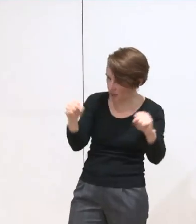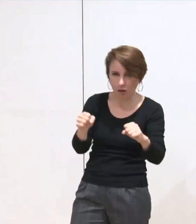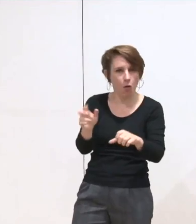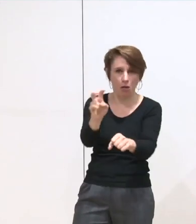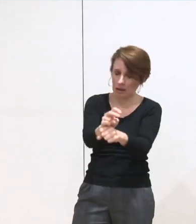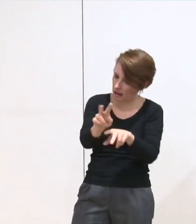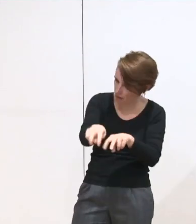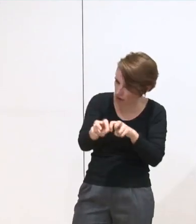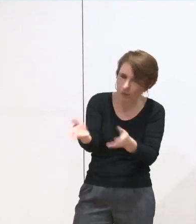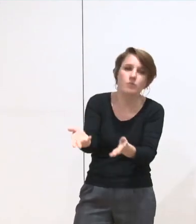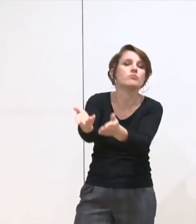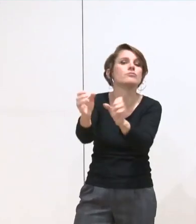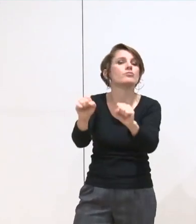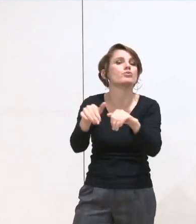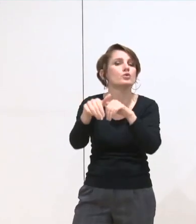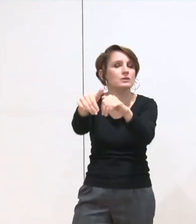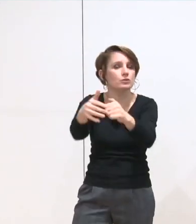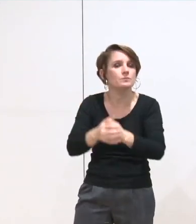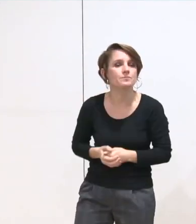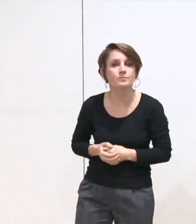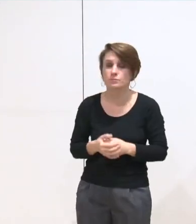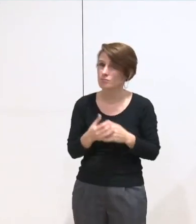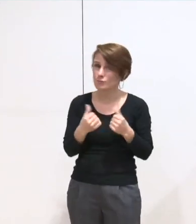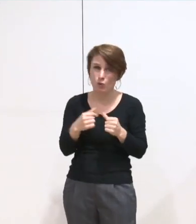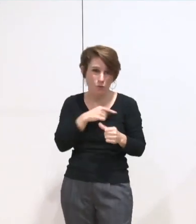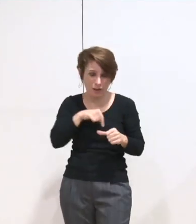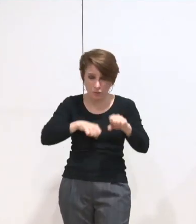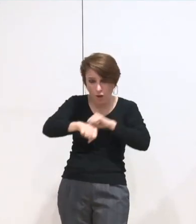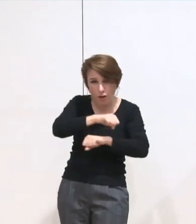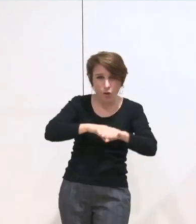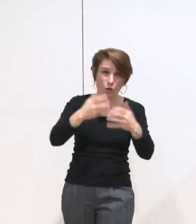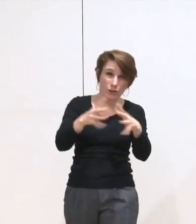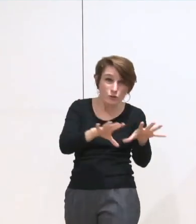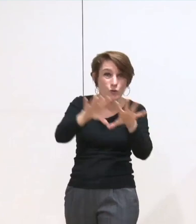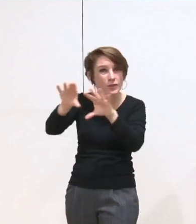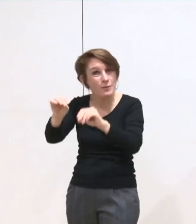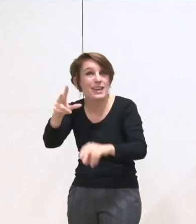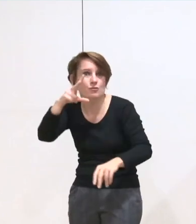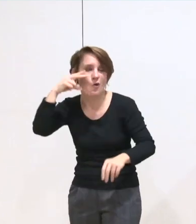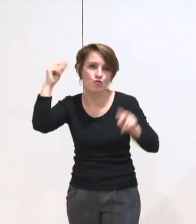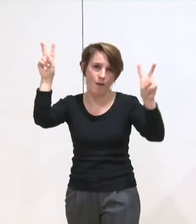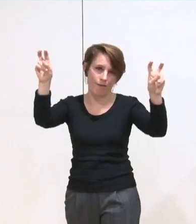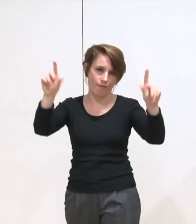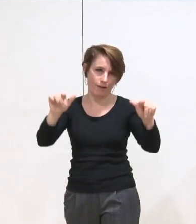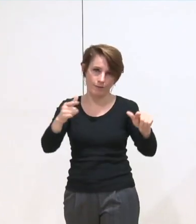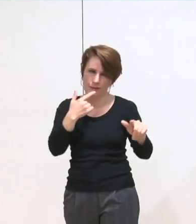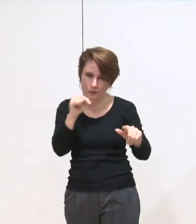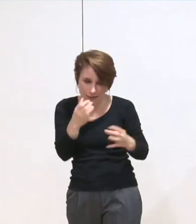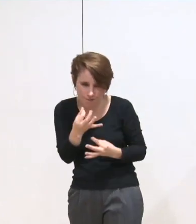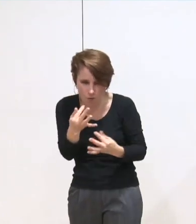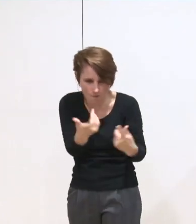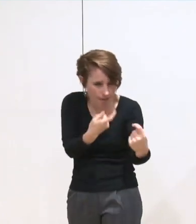Reloger les habitants de façon humaine, c'est faire une dentelle très fine. Et je pense qu'on